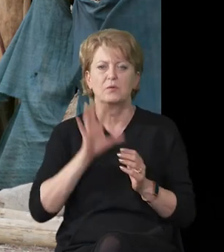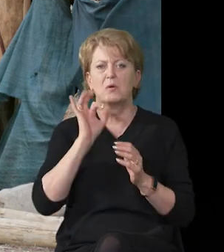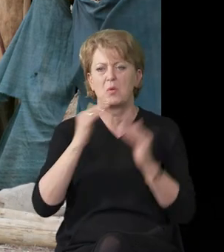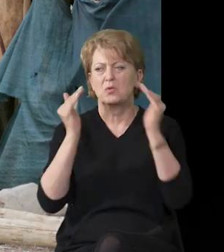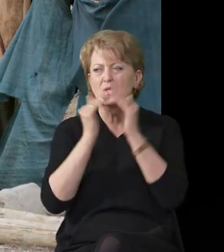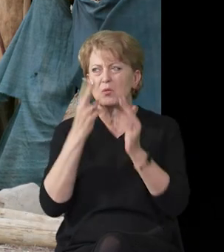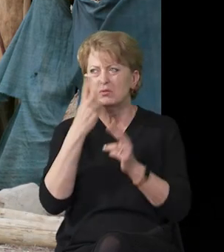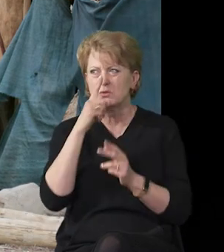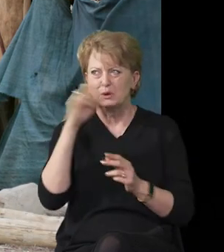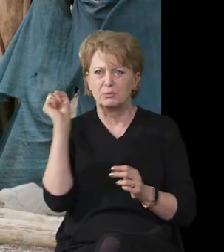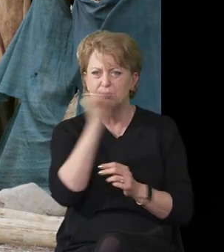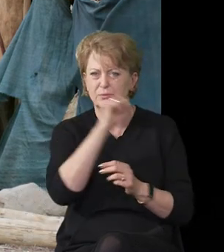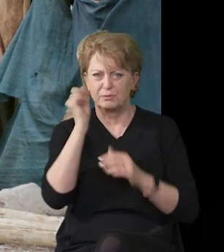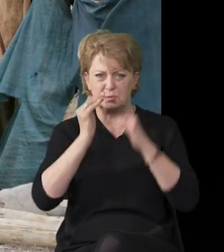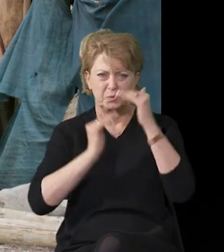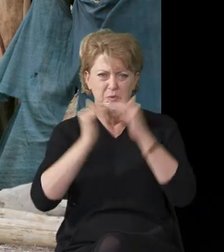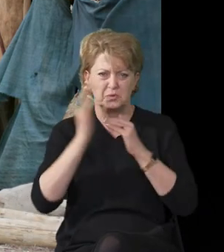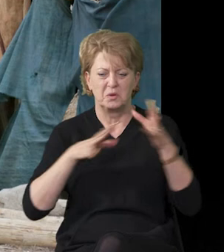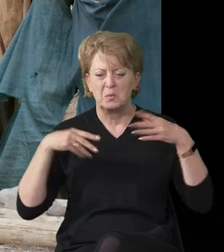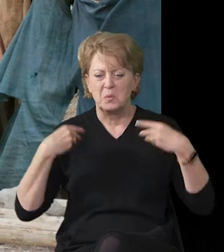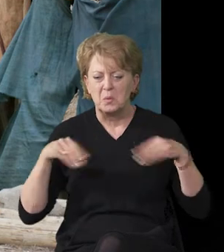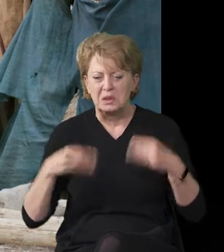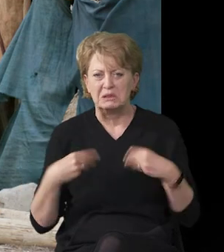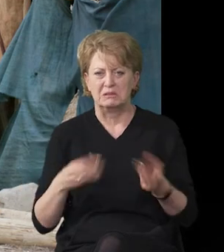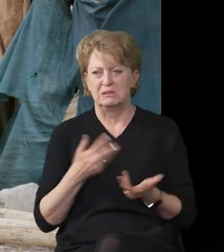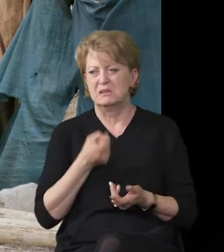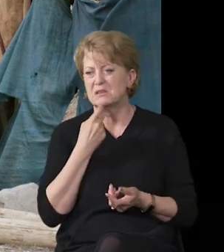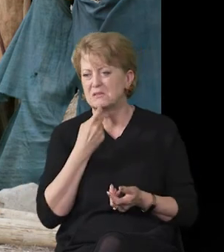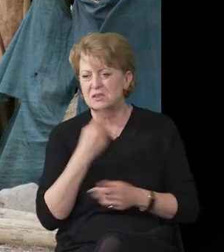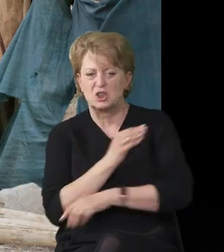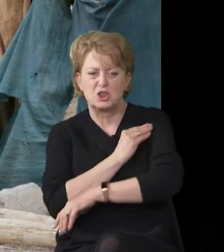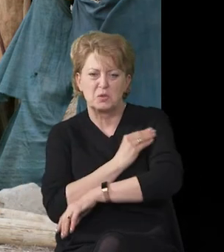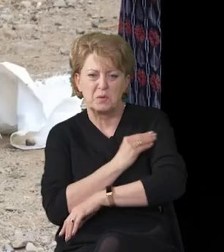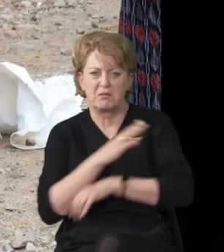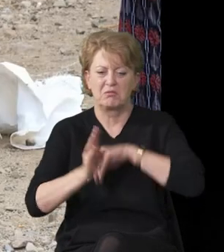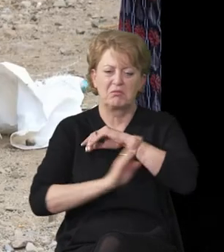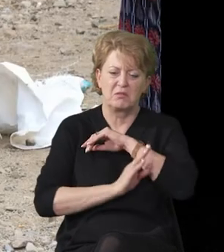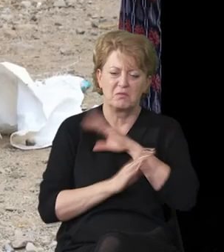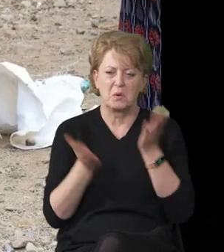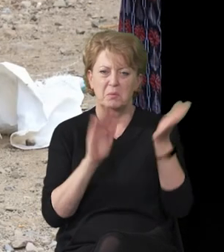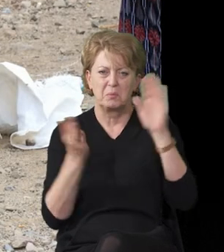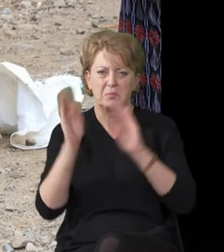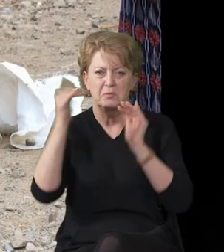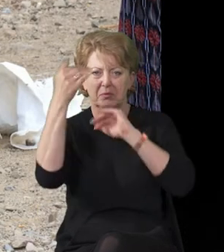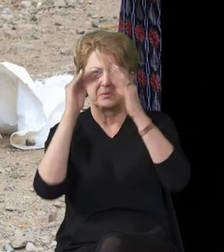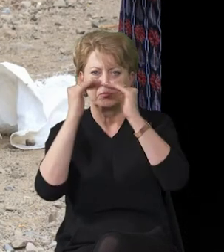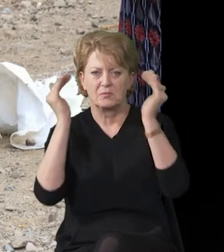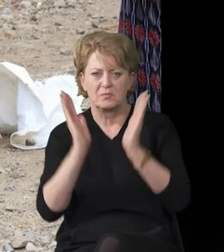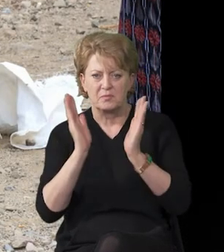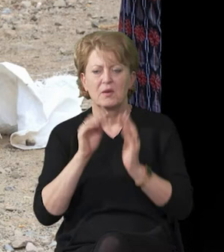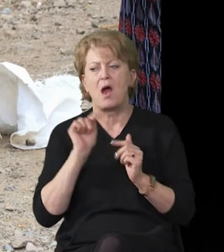jakichś płyt, blach, czasami szmat, patyków i tak dalej. Natomiast toczy się tu